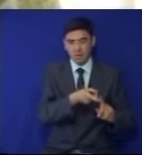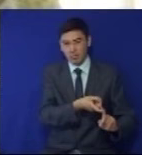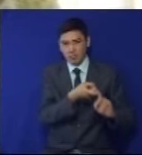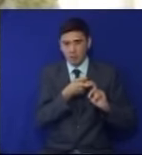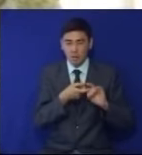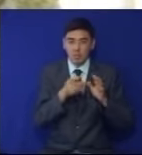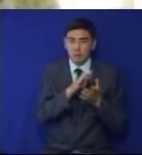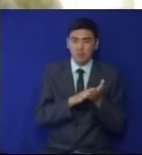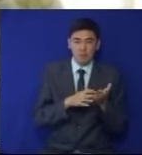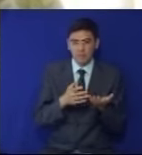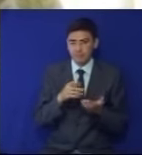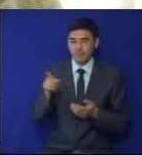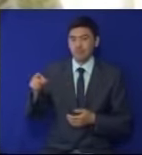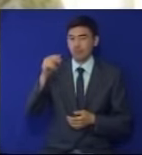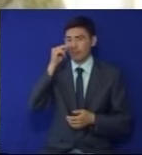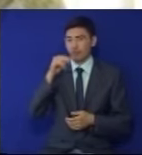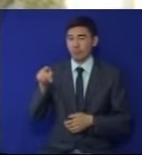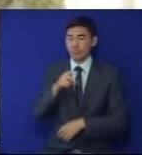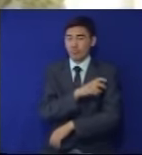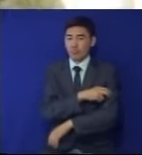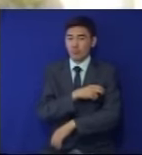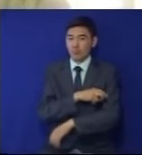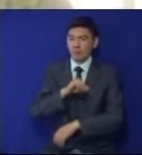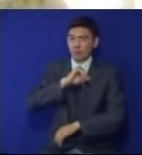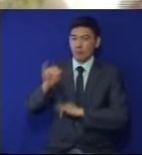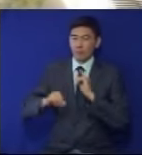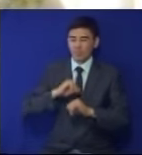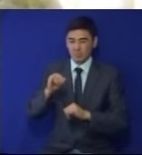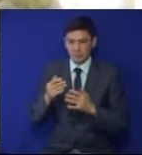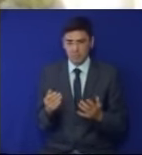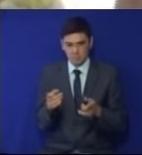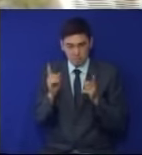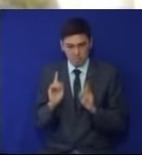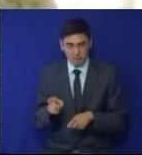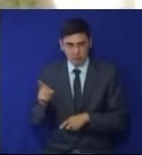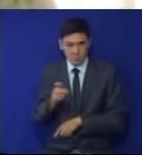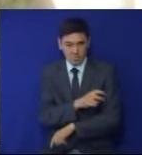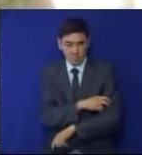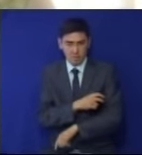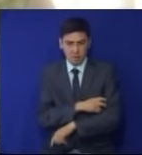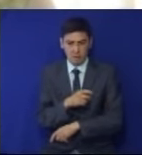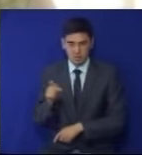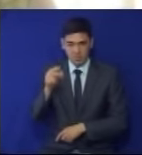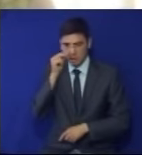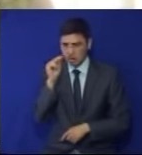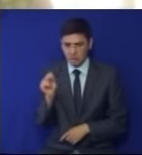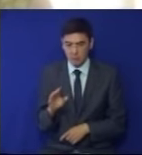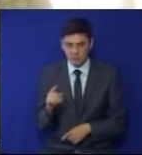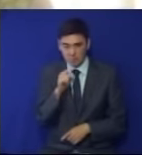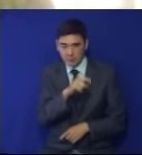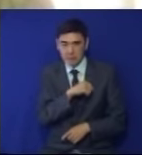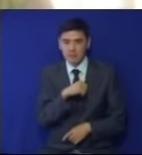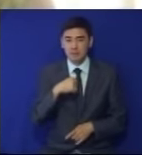Артынан дәрігерлерді кінәлайды. Олар дұрыс диагноз қоймады дейді. Соңында медицина қызметкерлерін кінәлетеді. Нормативті құқықтық актілері бүгінгі күні тұтынушыға